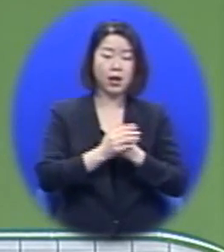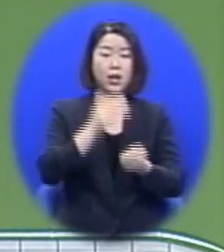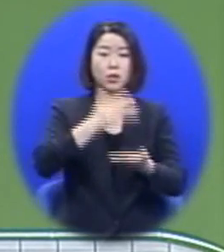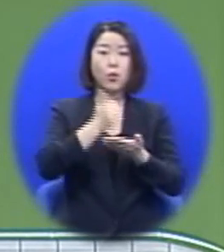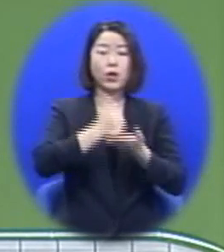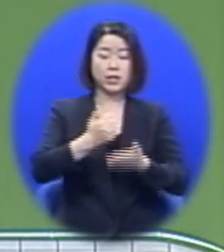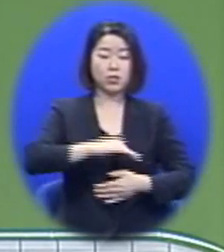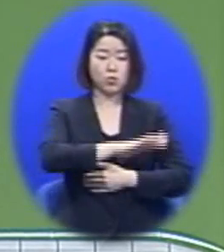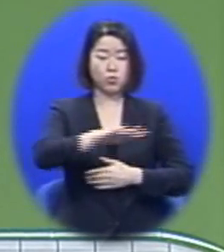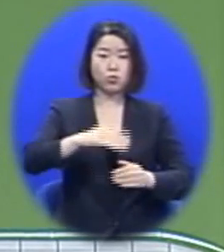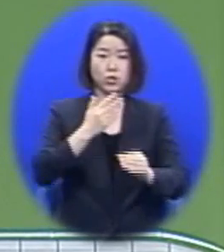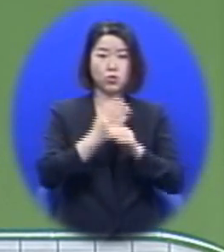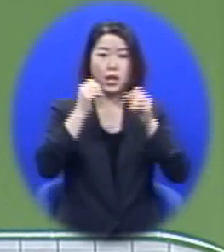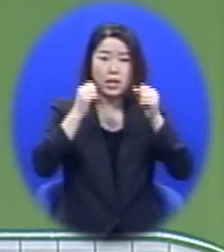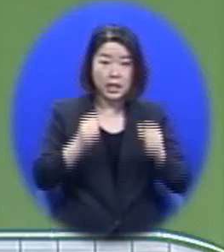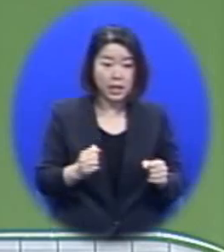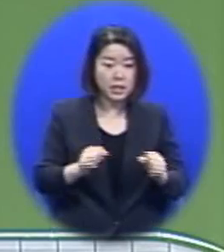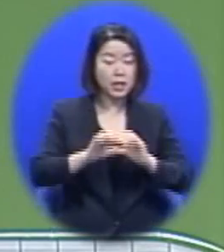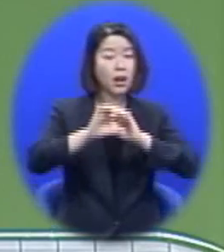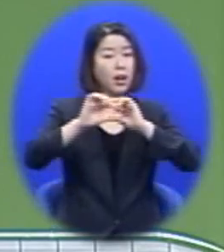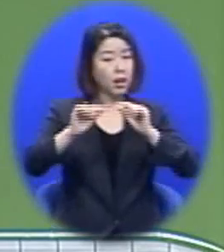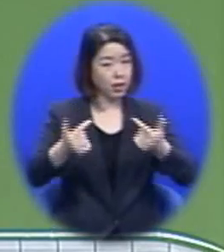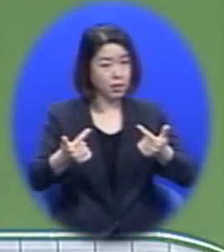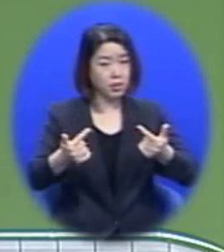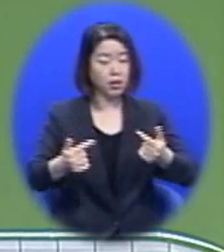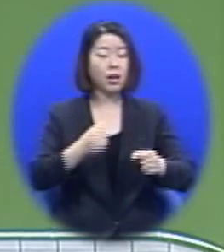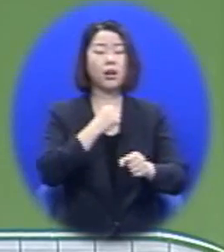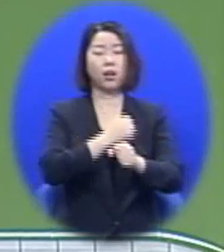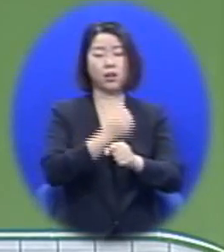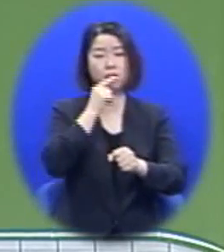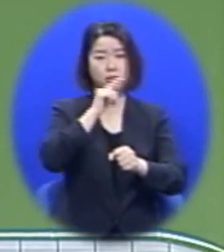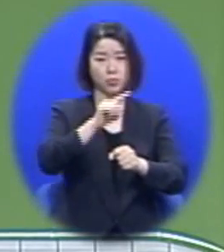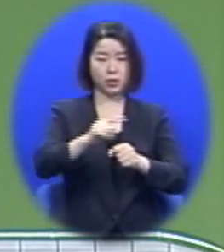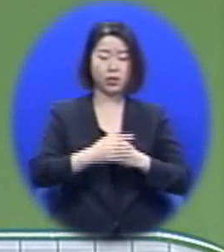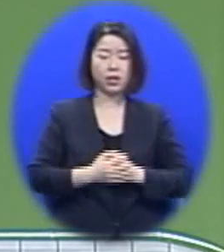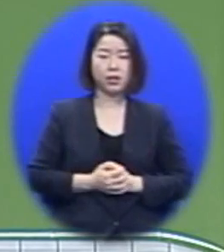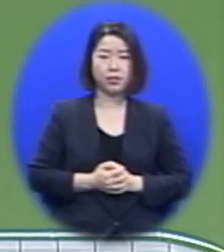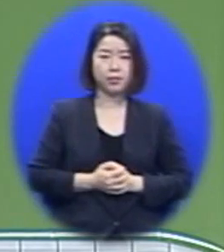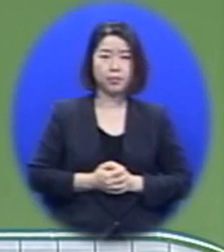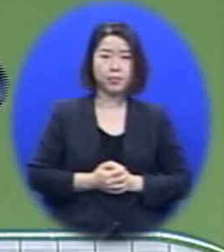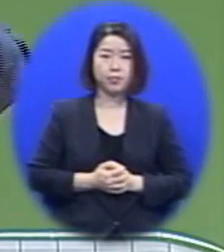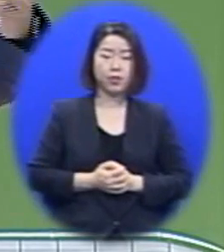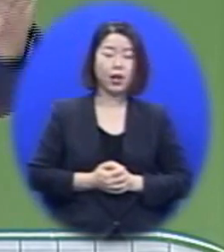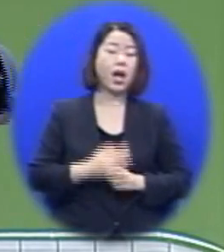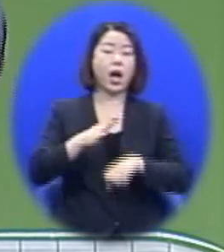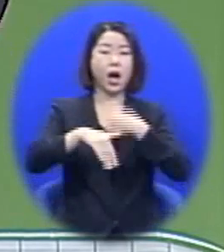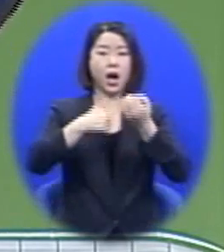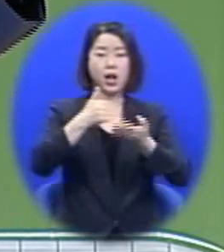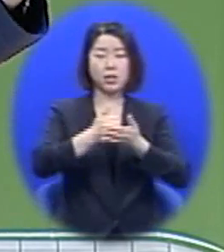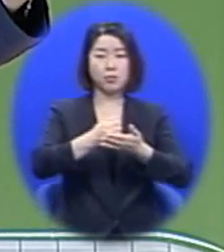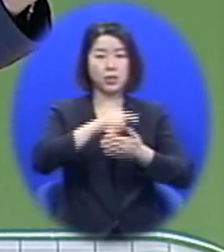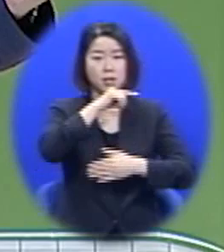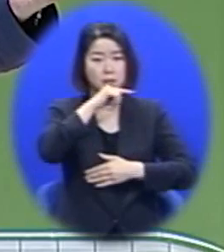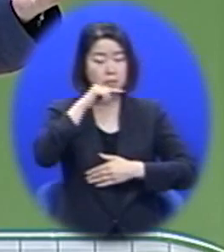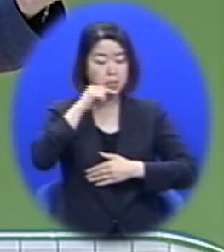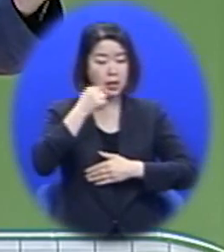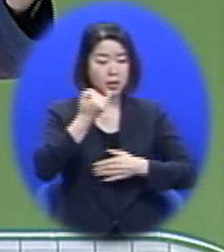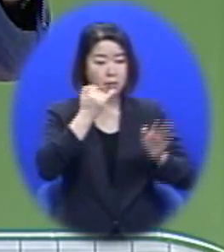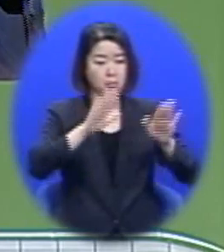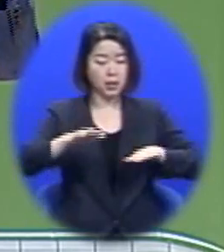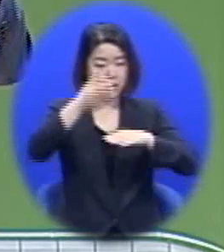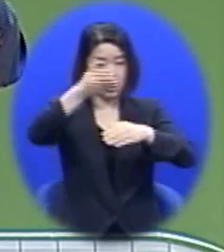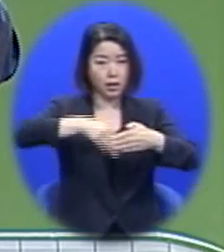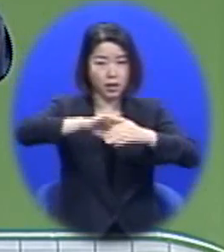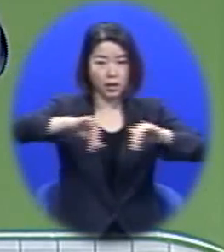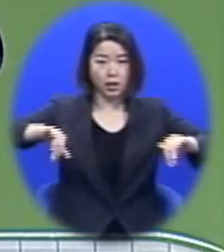여호와께서 우리 중에 계신가 아닌가 하였습니다. 아니 하나님이 홍해를 갈라주시고